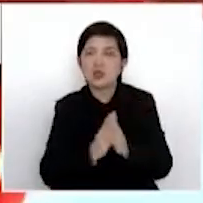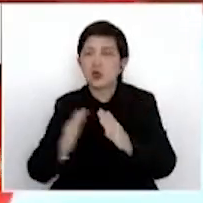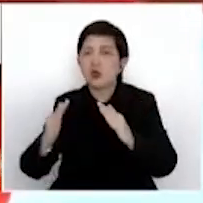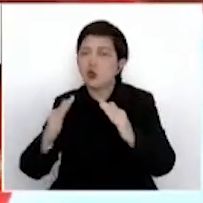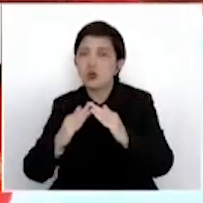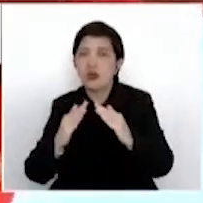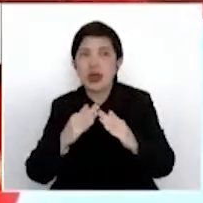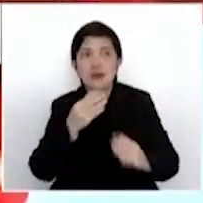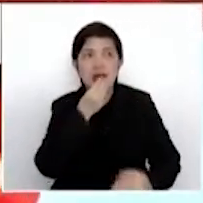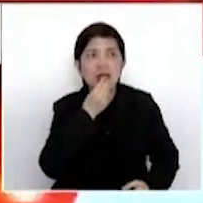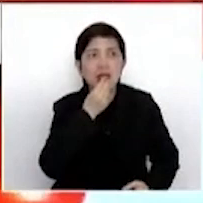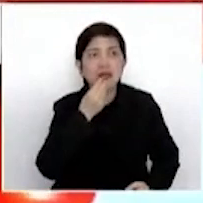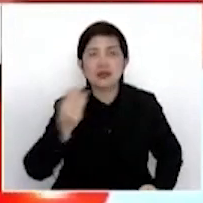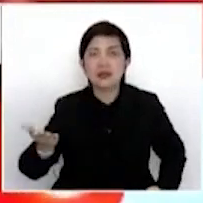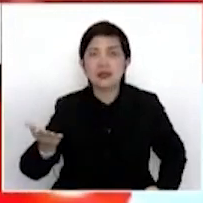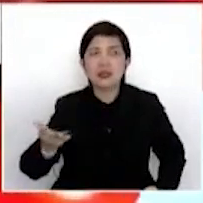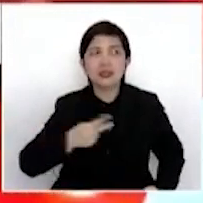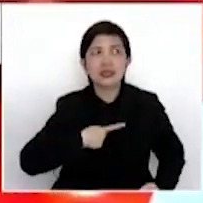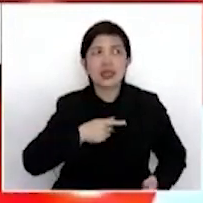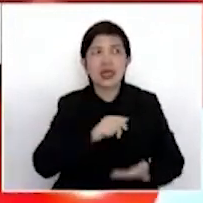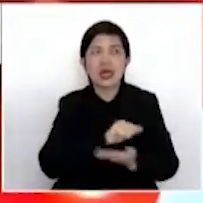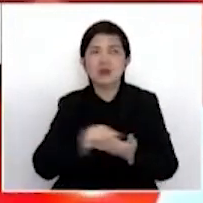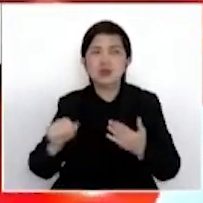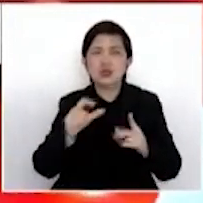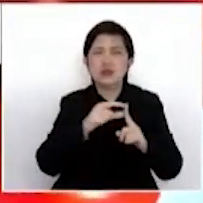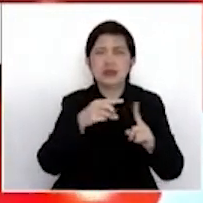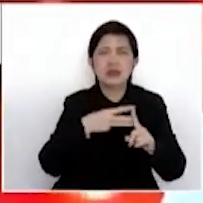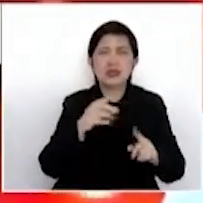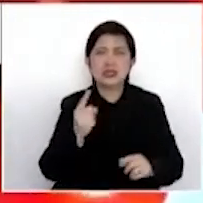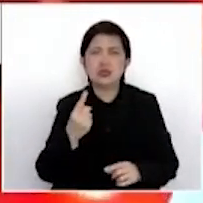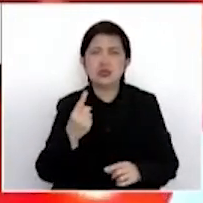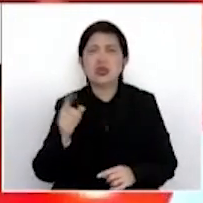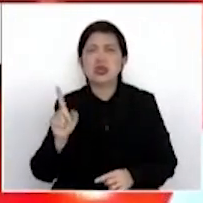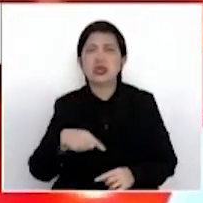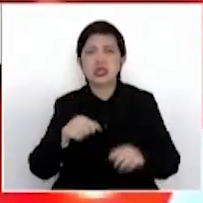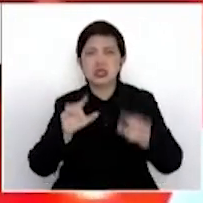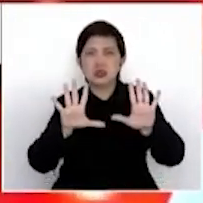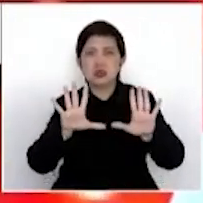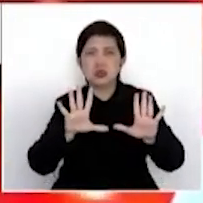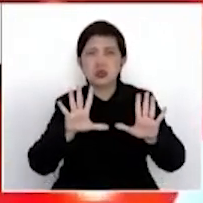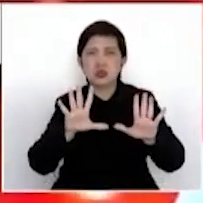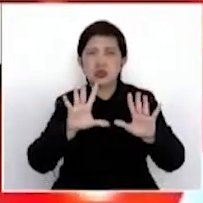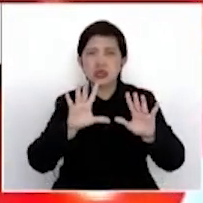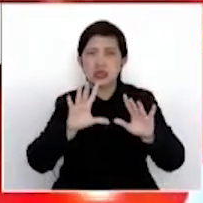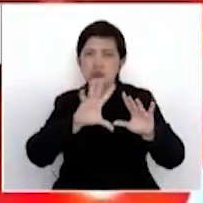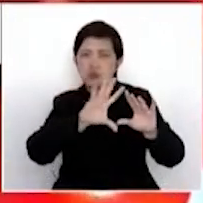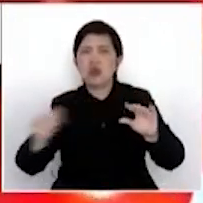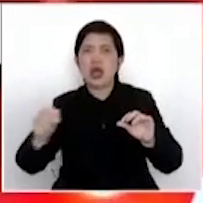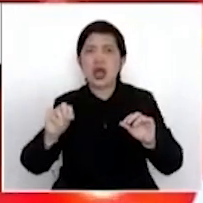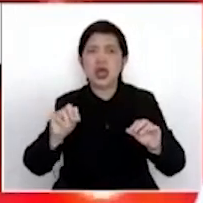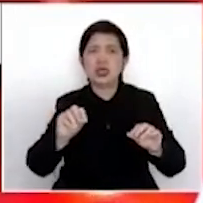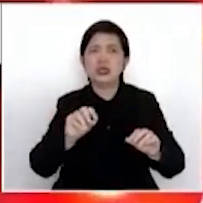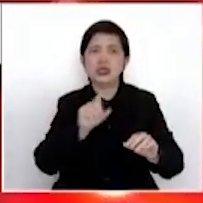makan kami akan Hapus pb1-nya yang tadinya 10 kami buang nolnya jadi